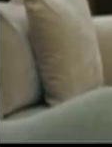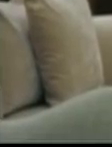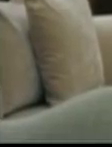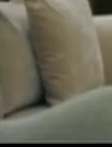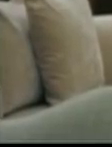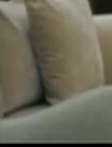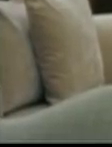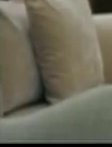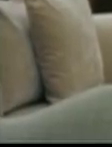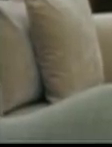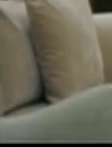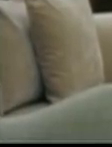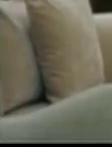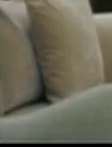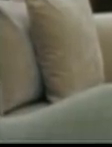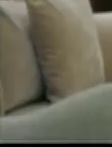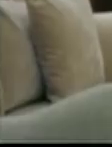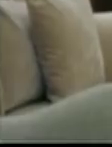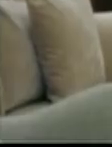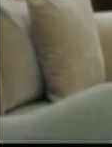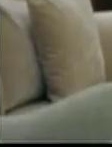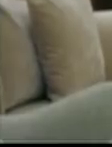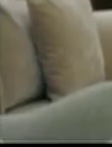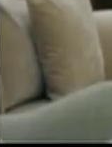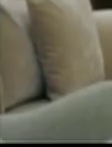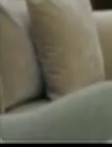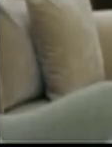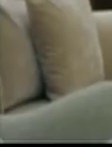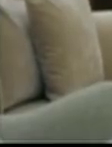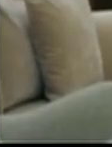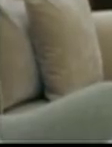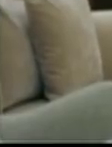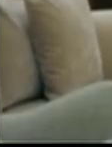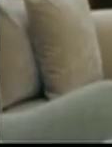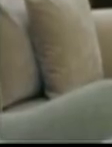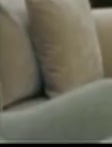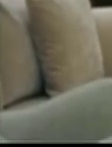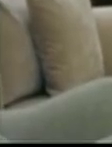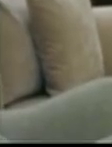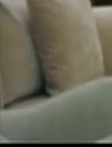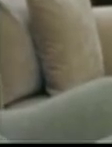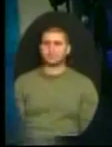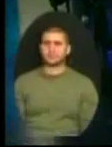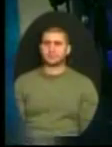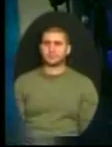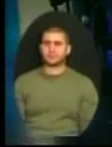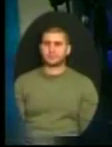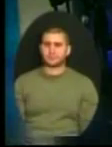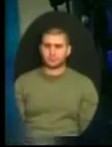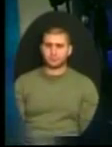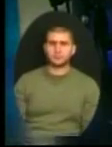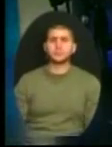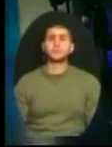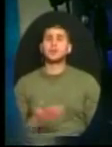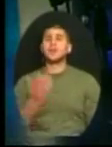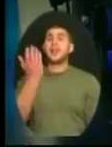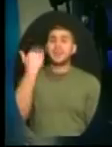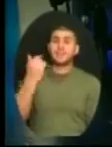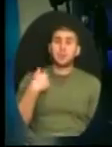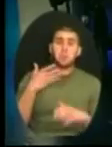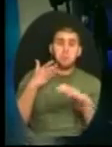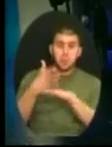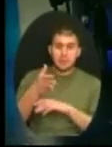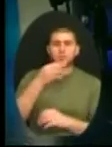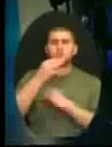המשפטיים המוסמכים יגיעו למסקנה אחת, לאמת הפשוטה. אין כלום. אוקיי, לפני שאנחנו פונים